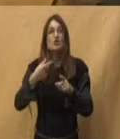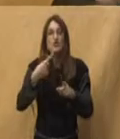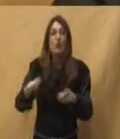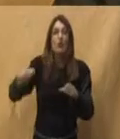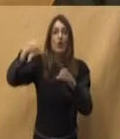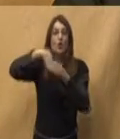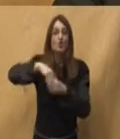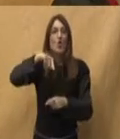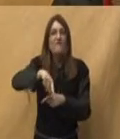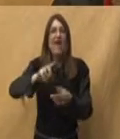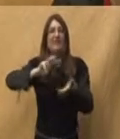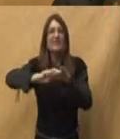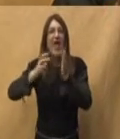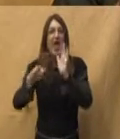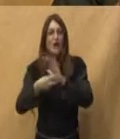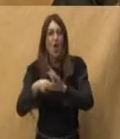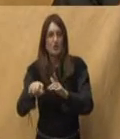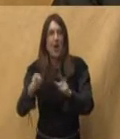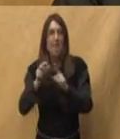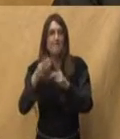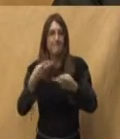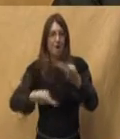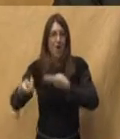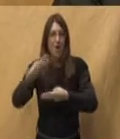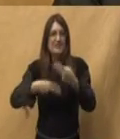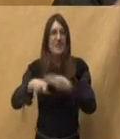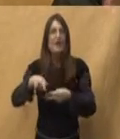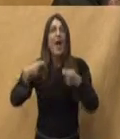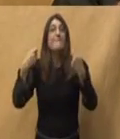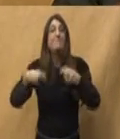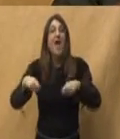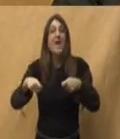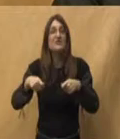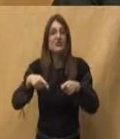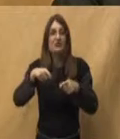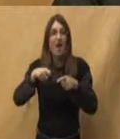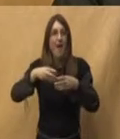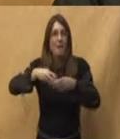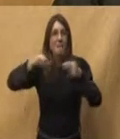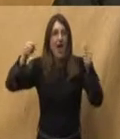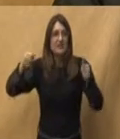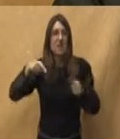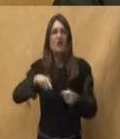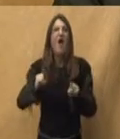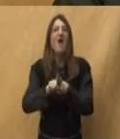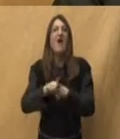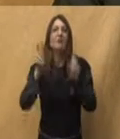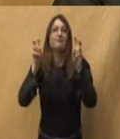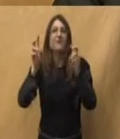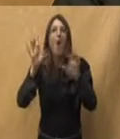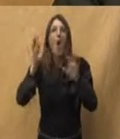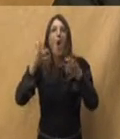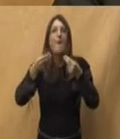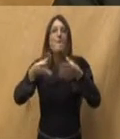fazi tehnološke proizvodnje plastičnih masa. I one imaju, oni se službeno zovu omekšivači. Dobro.